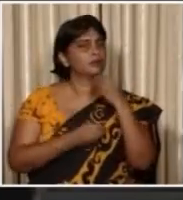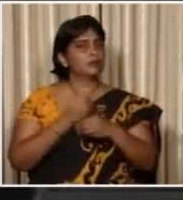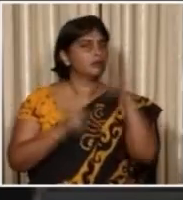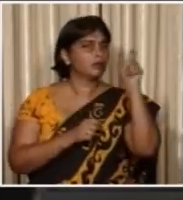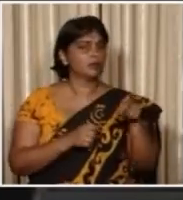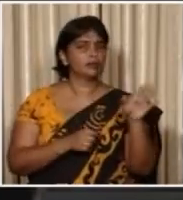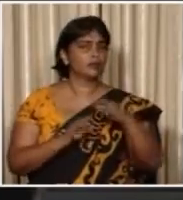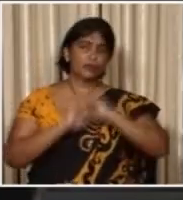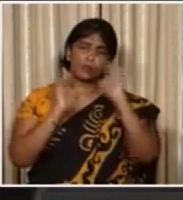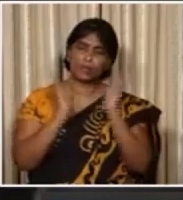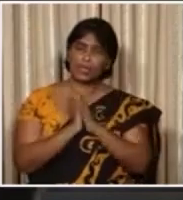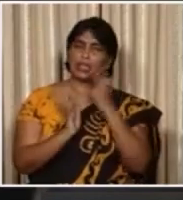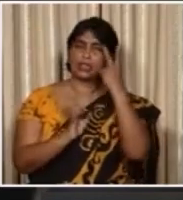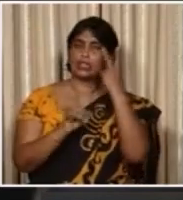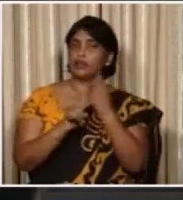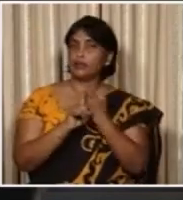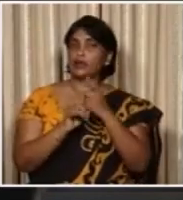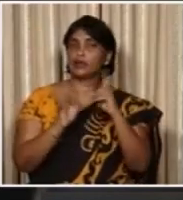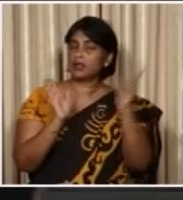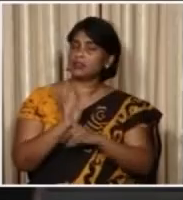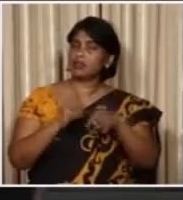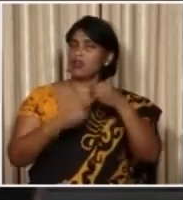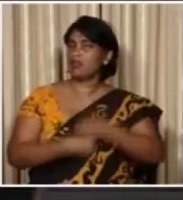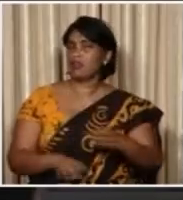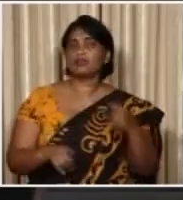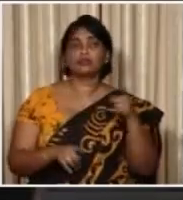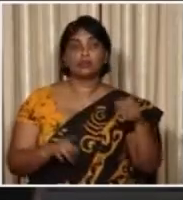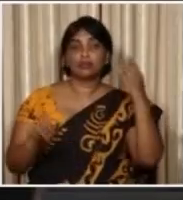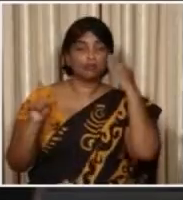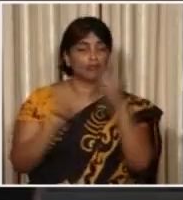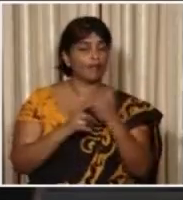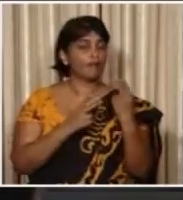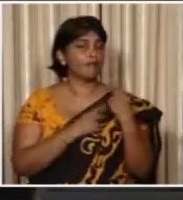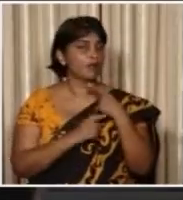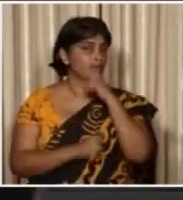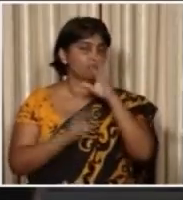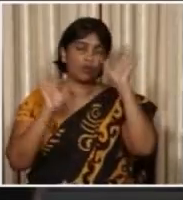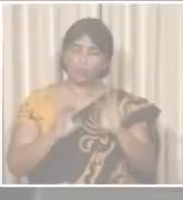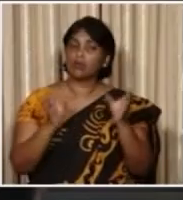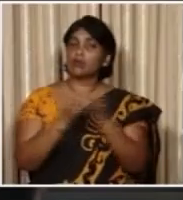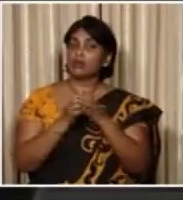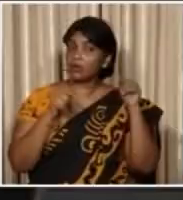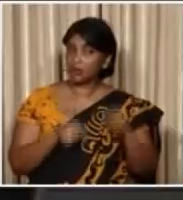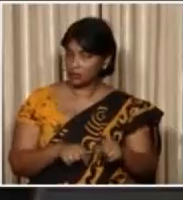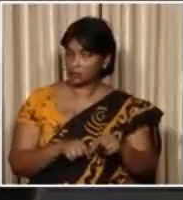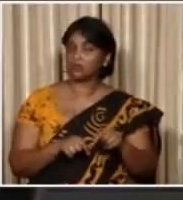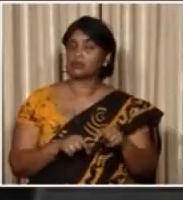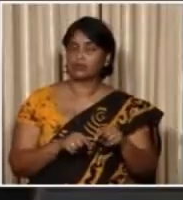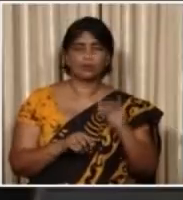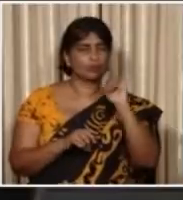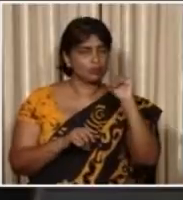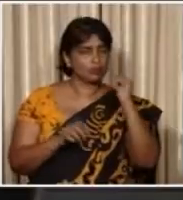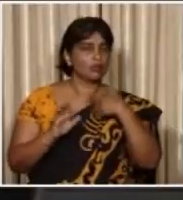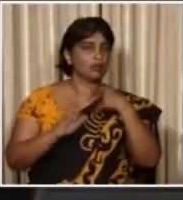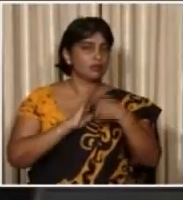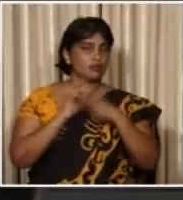නෙවෙයි සමස්ත දෙකෝට 20 ලක්ෂයම විනාශ වෙනවා ගරු සභාපතිතුමනි. ඒක ගැන ඒ වගකීම ගැන කතා නොකරපු කණ්ඩායම් අද මේ යම් තැනකට